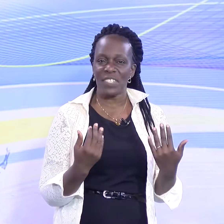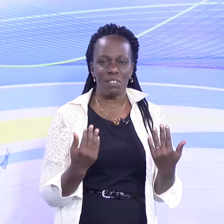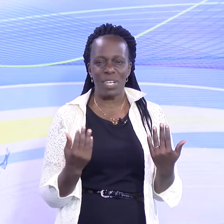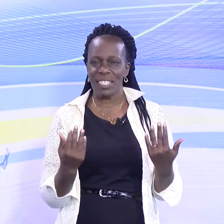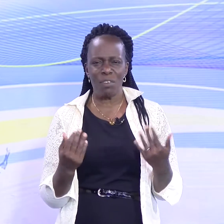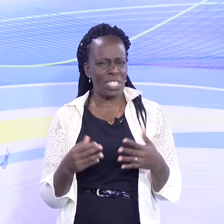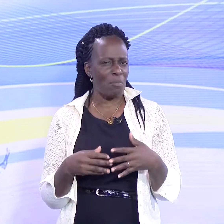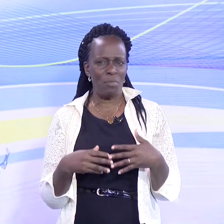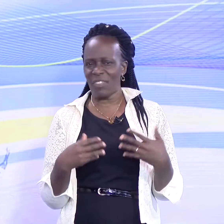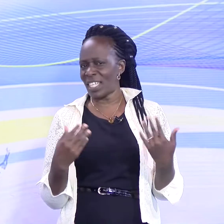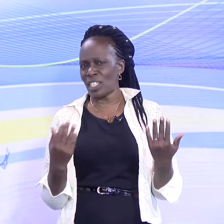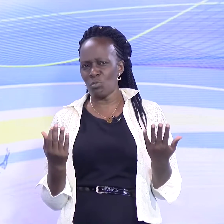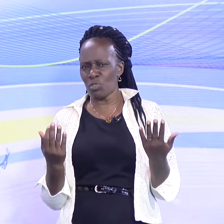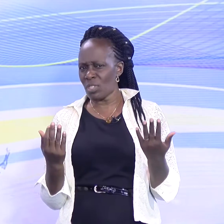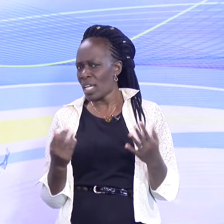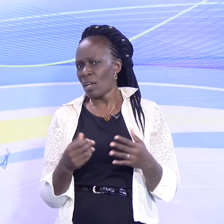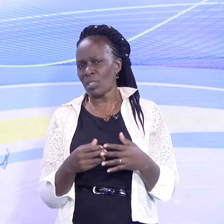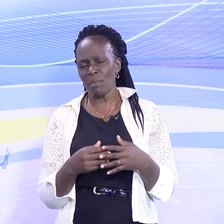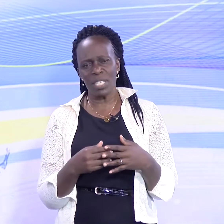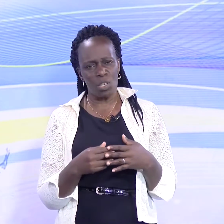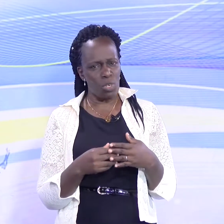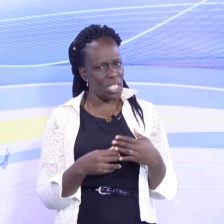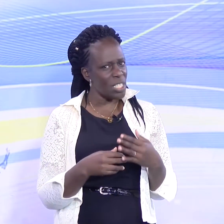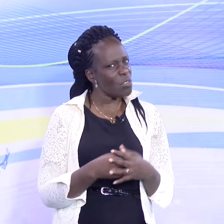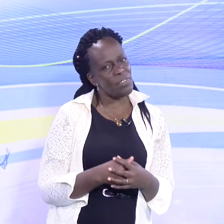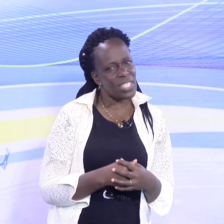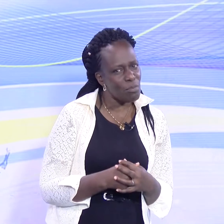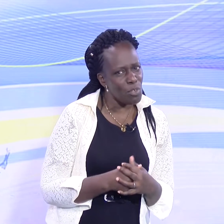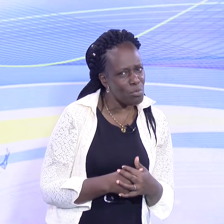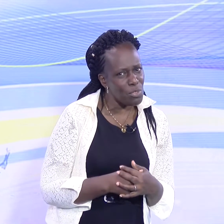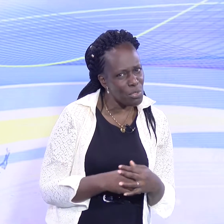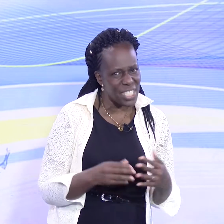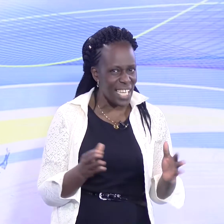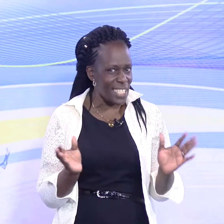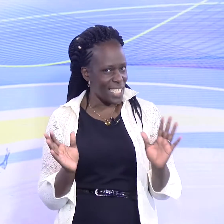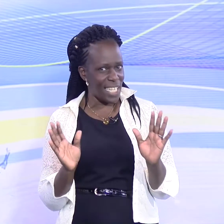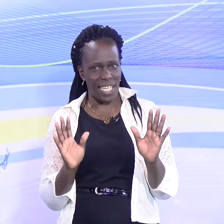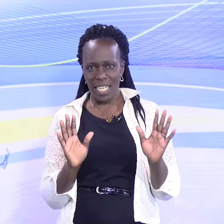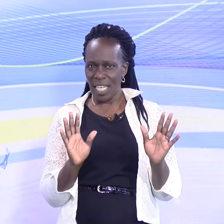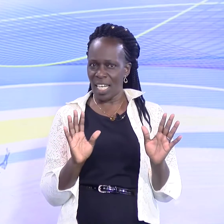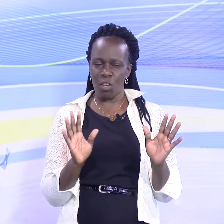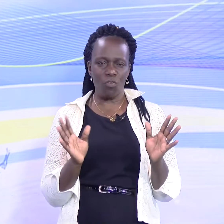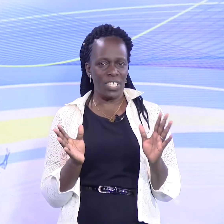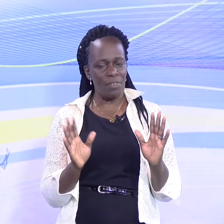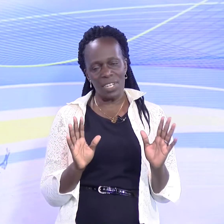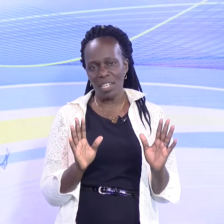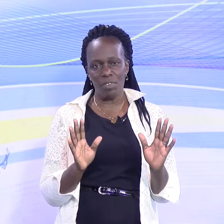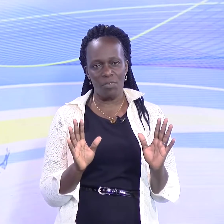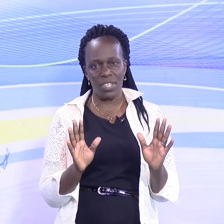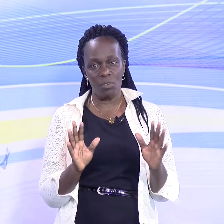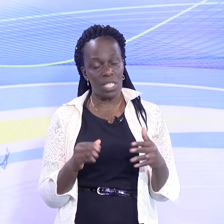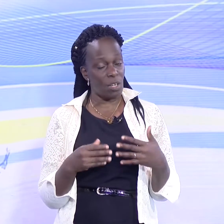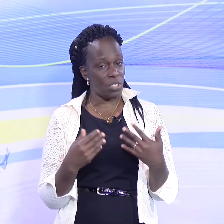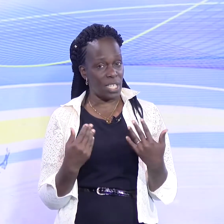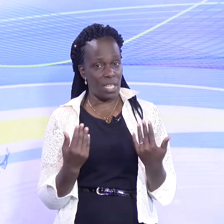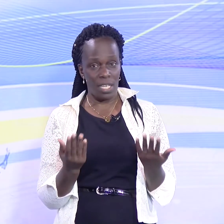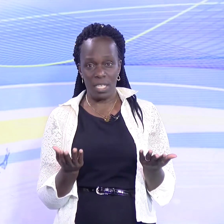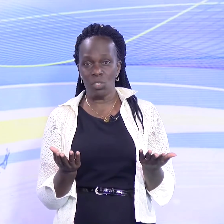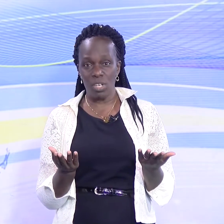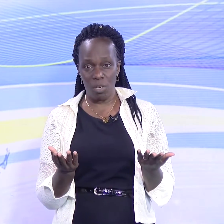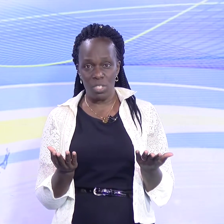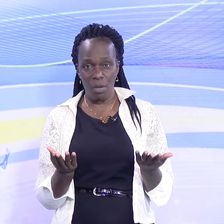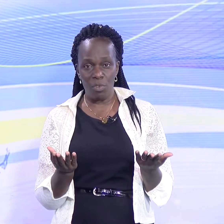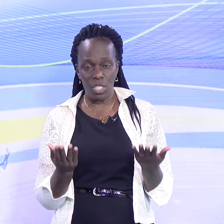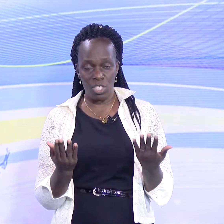because of his mercy, kwa sababu umefanya kitu mzuri. Kwa sababu nikikuuliza nini ulifanyia Mungu mzuri sana ndiye akakufanyia vile alivyokufanyia, unaweza kosa